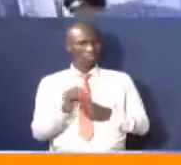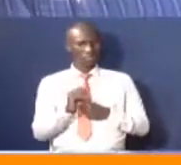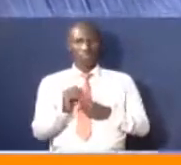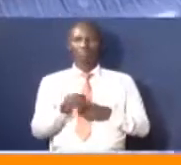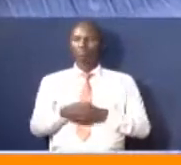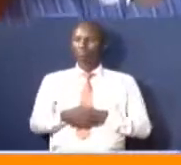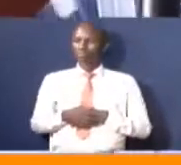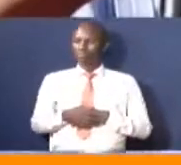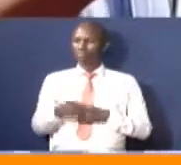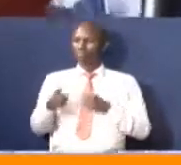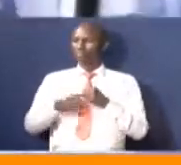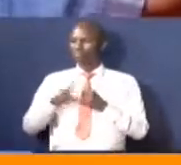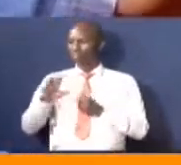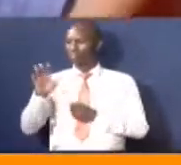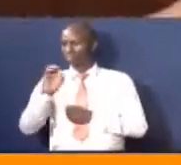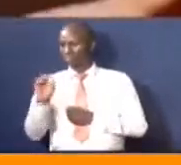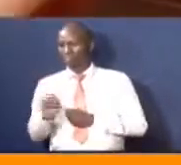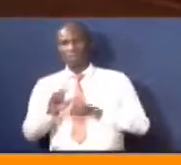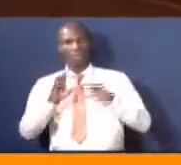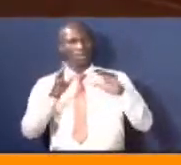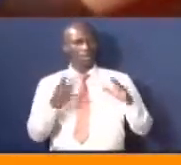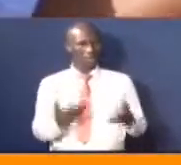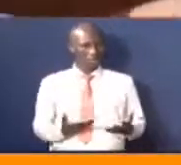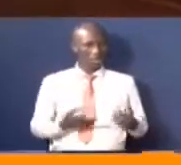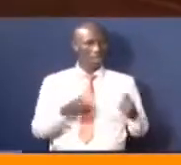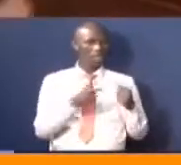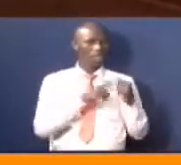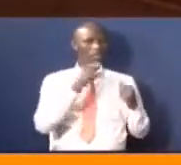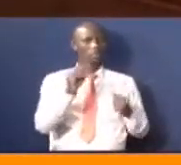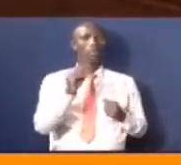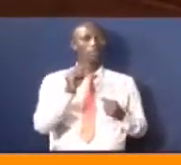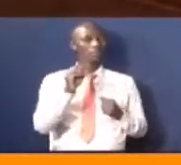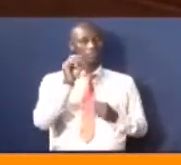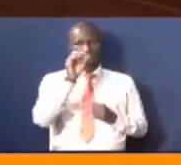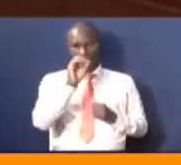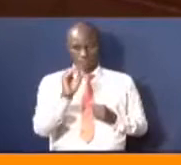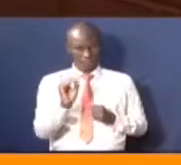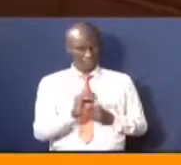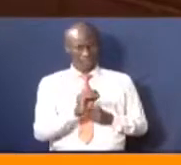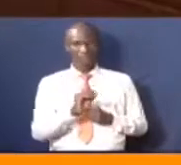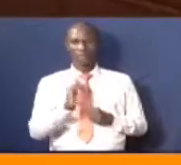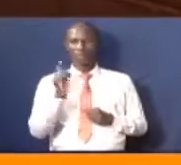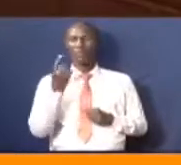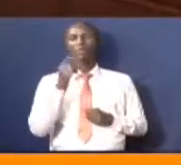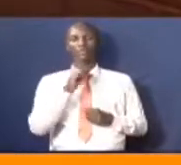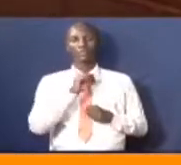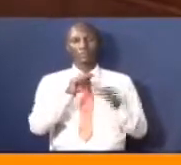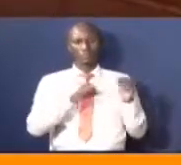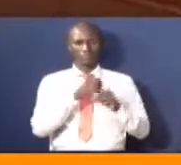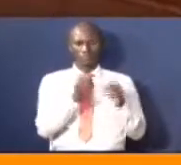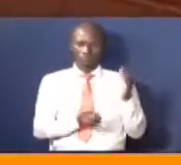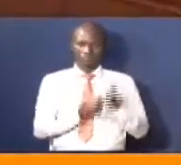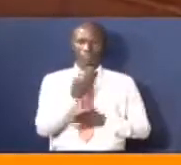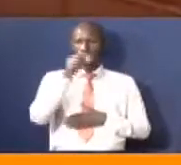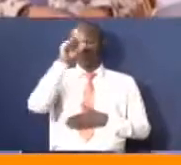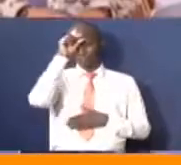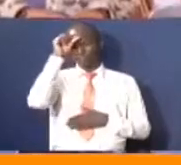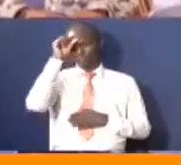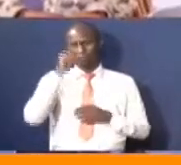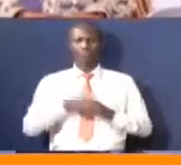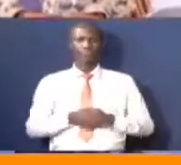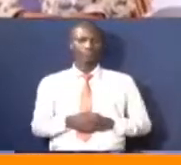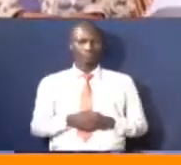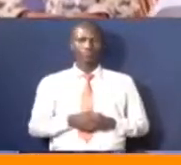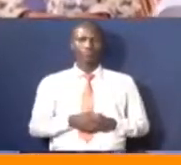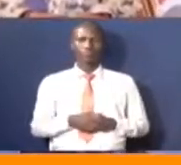asilimia 65 au asilimia 70 raundi ya kwanza tutengeneze serikali.